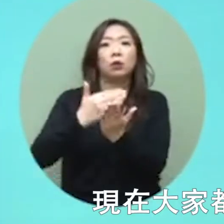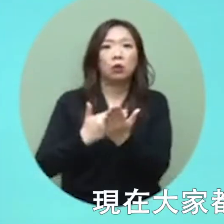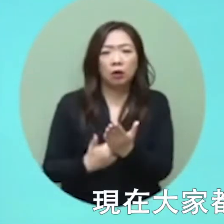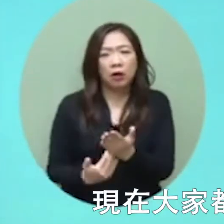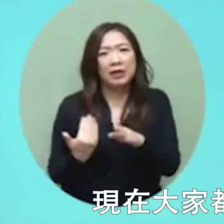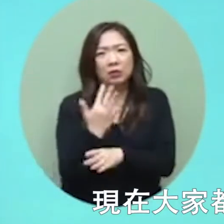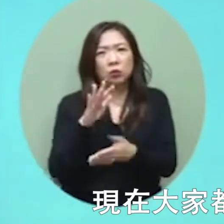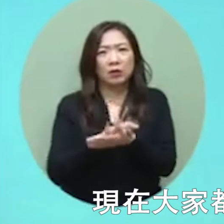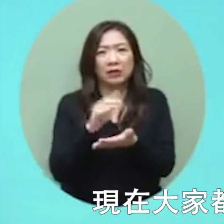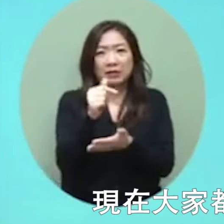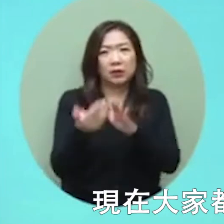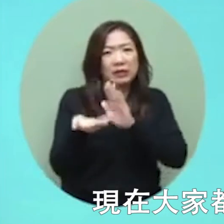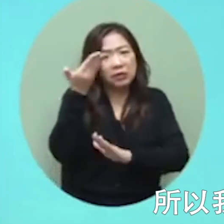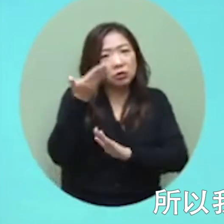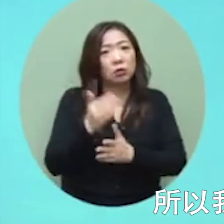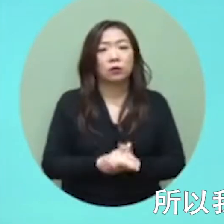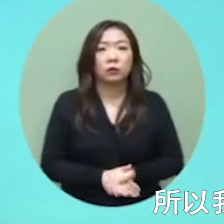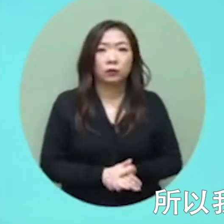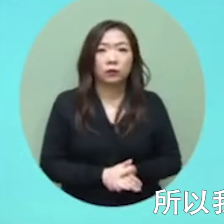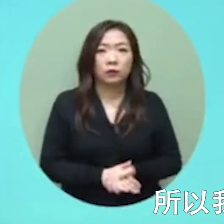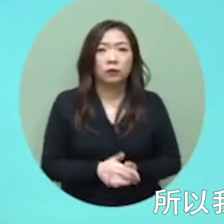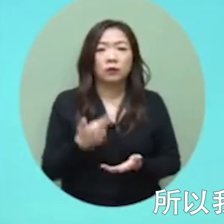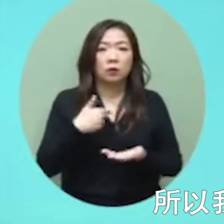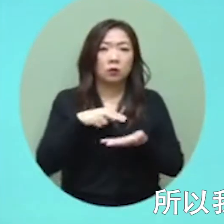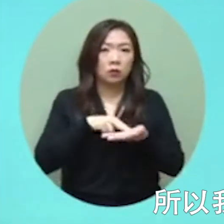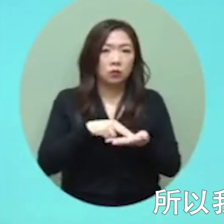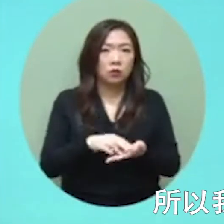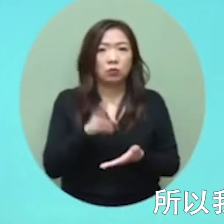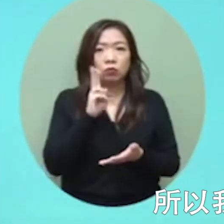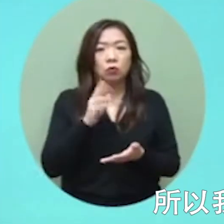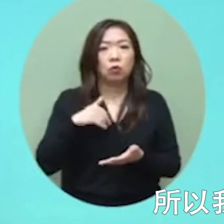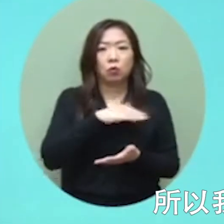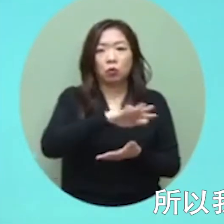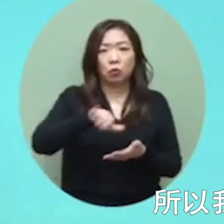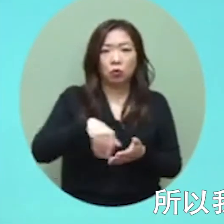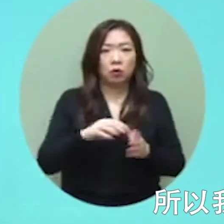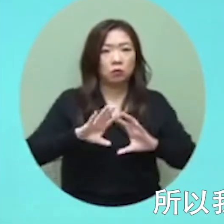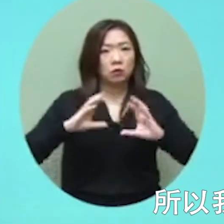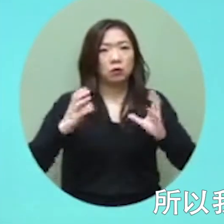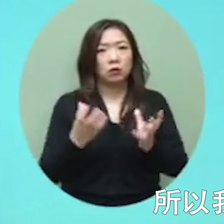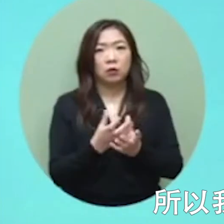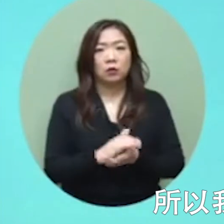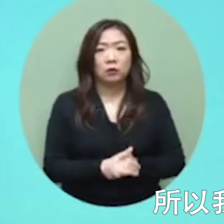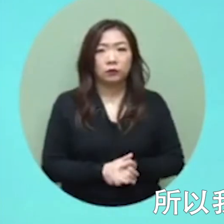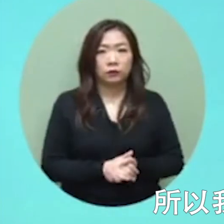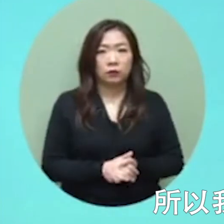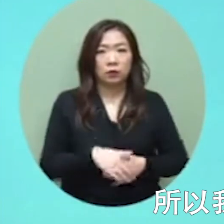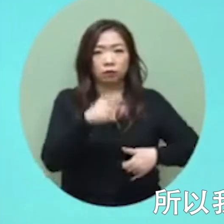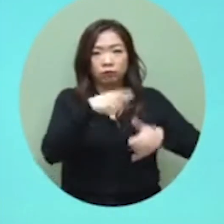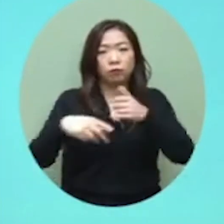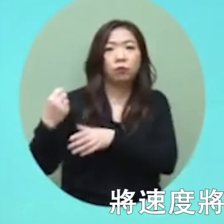過10年，有些是更長的。我很相信經過我們全體的人員努